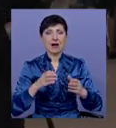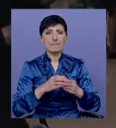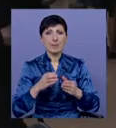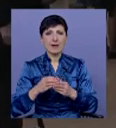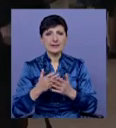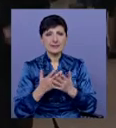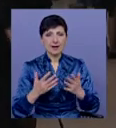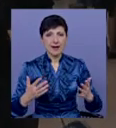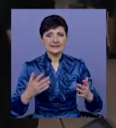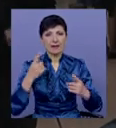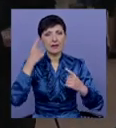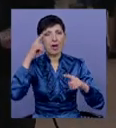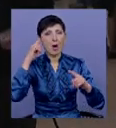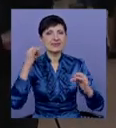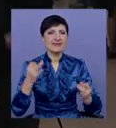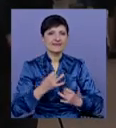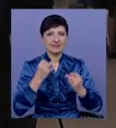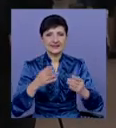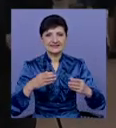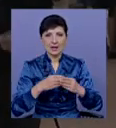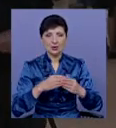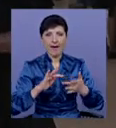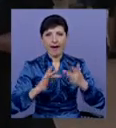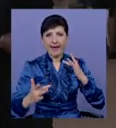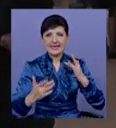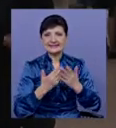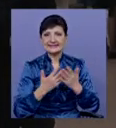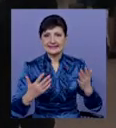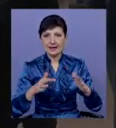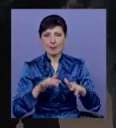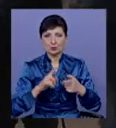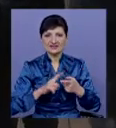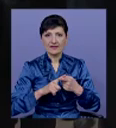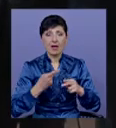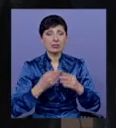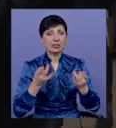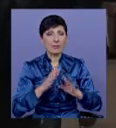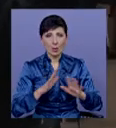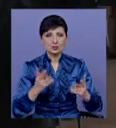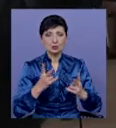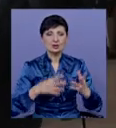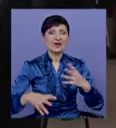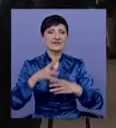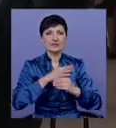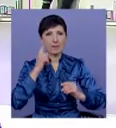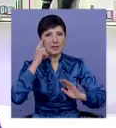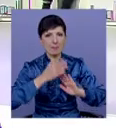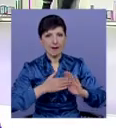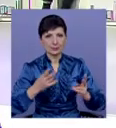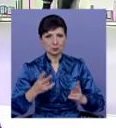компании, креативные сектора, IT. Конечно, это непросто. Нам всем надо подойти к этому с